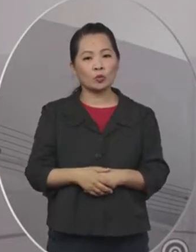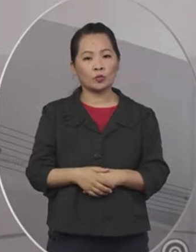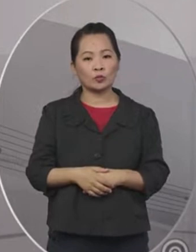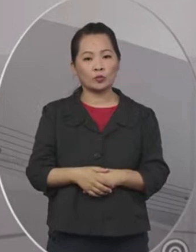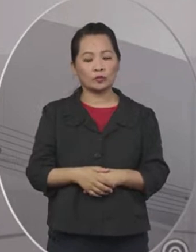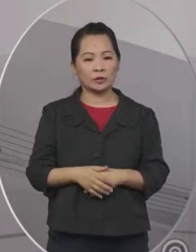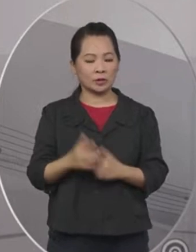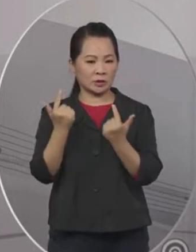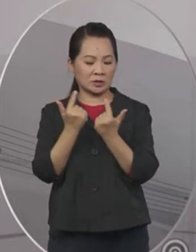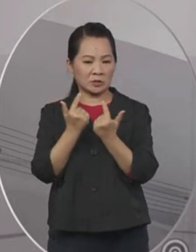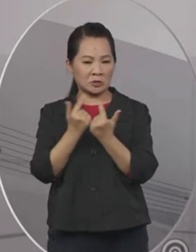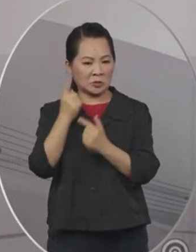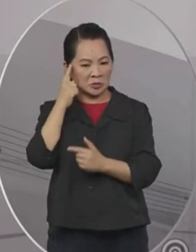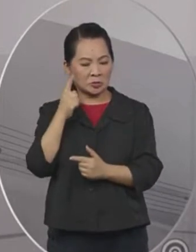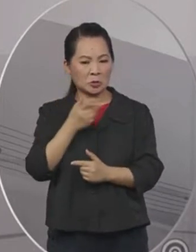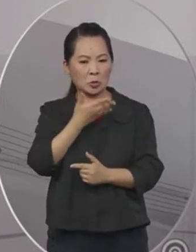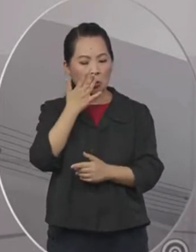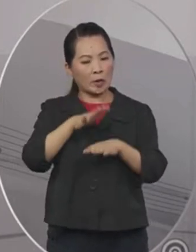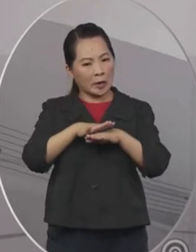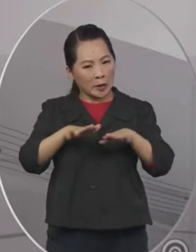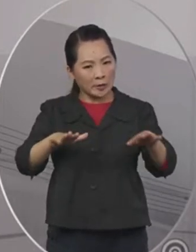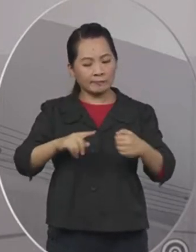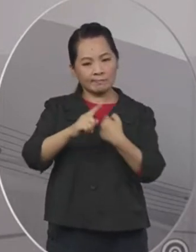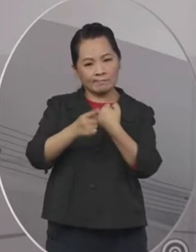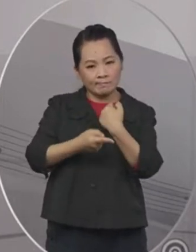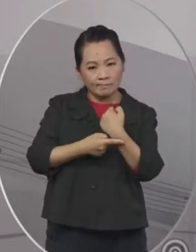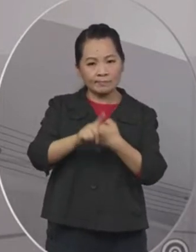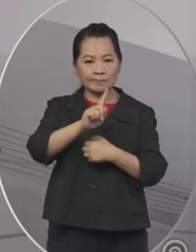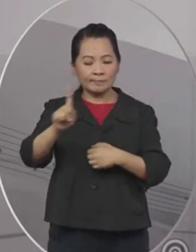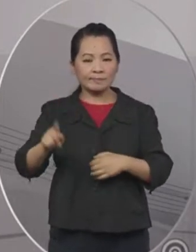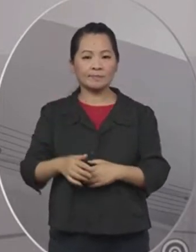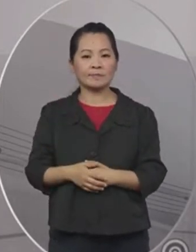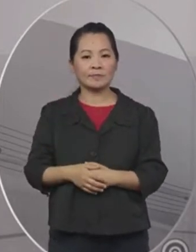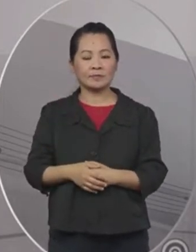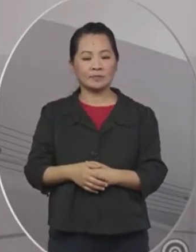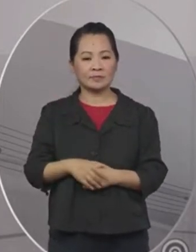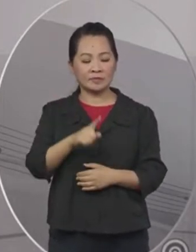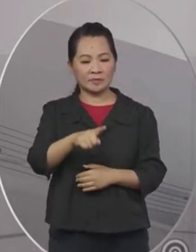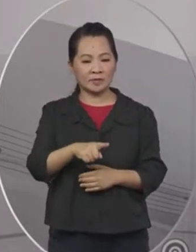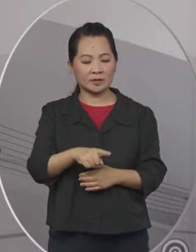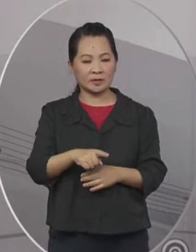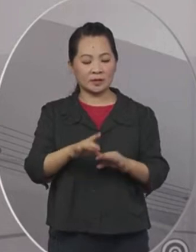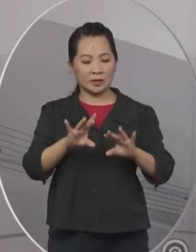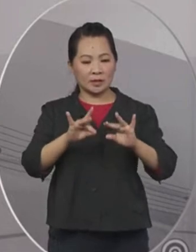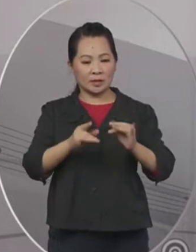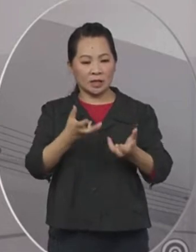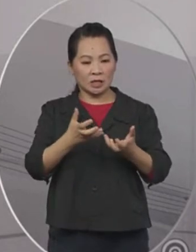市府以游客安全、以法规因素全面禁止地热谷煮